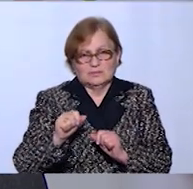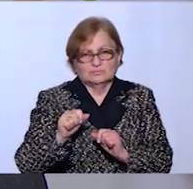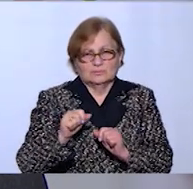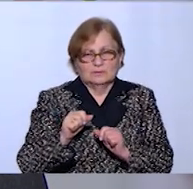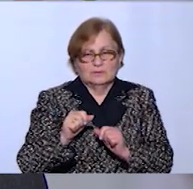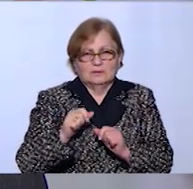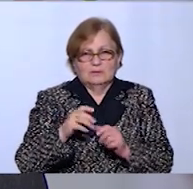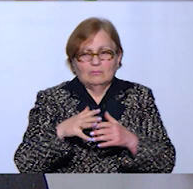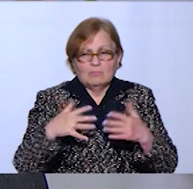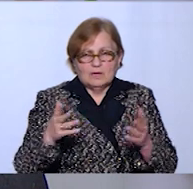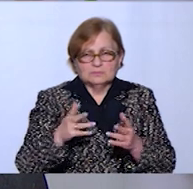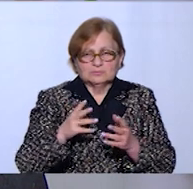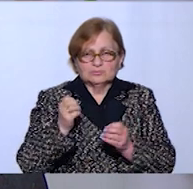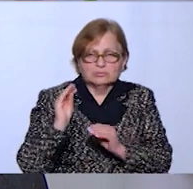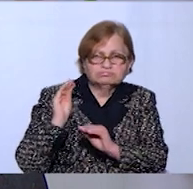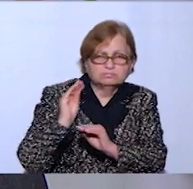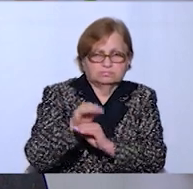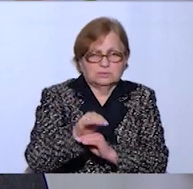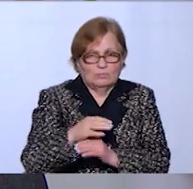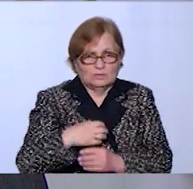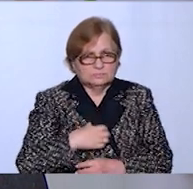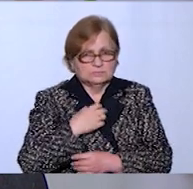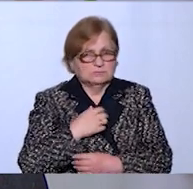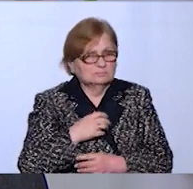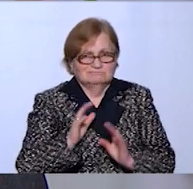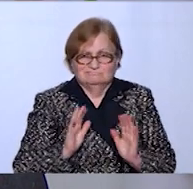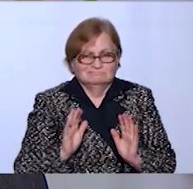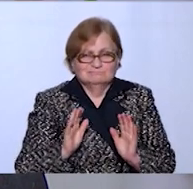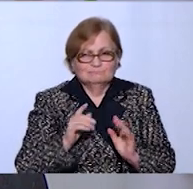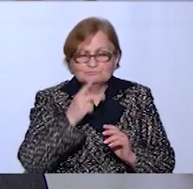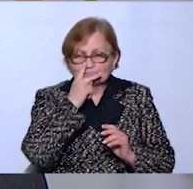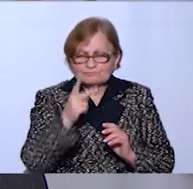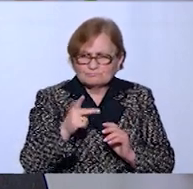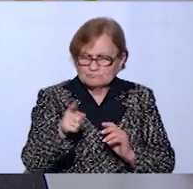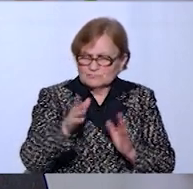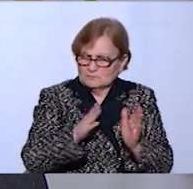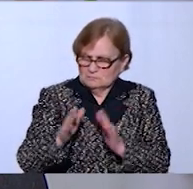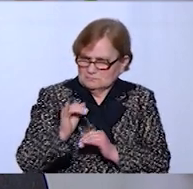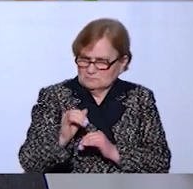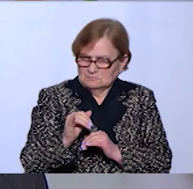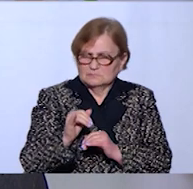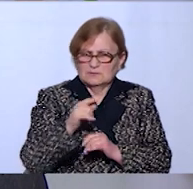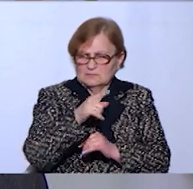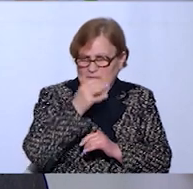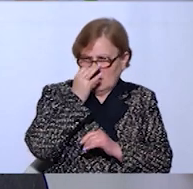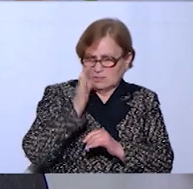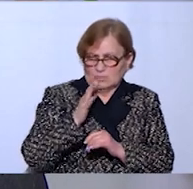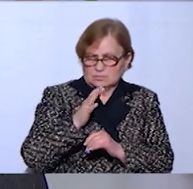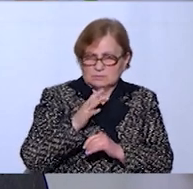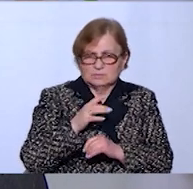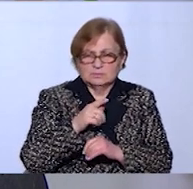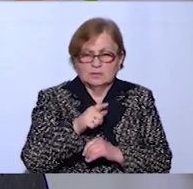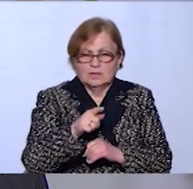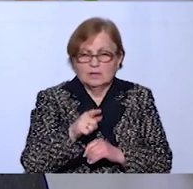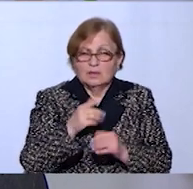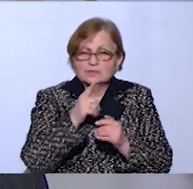ეს არის, რომ ჯერ გაჩერდი, დაიცადე და რაღაც 1-2 სამჯერ ამოისუნთქო, მე შეიძლება რომ სხვანაირად მიაწოდო ამ